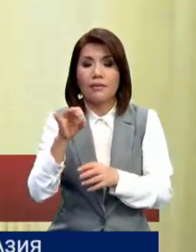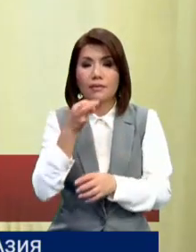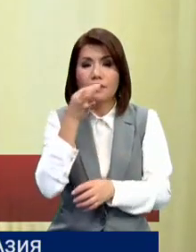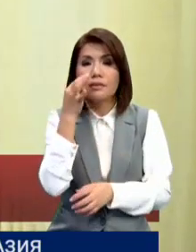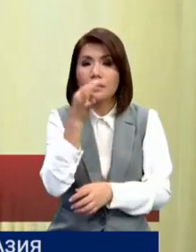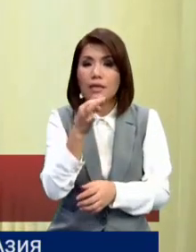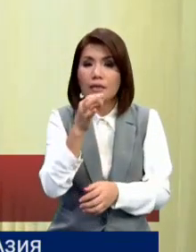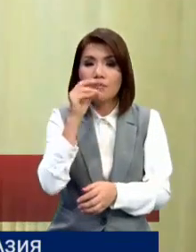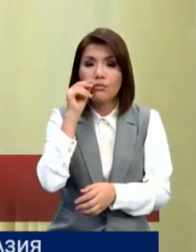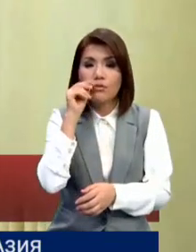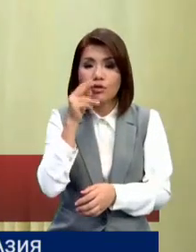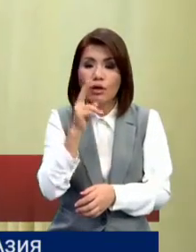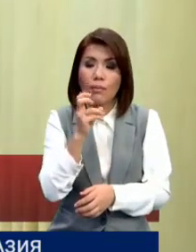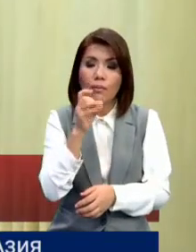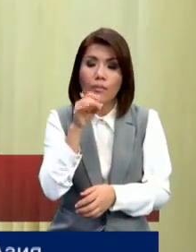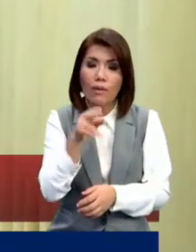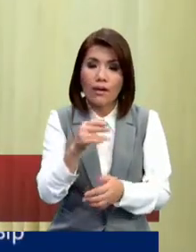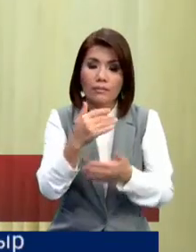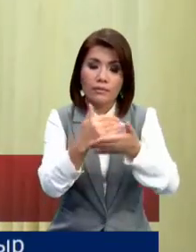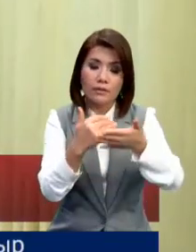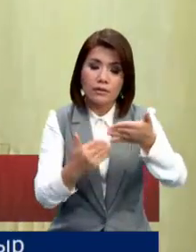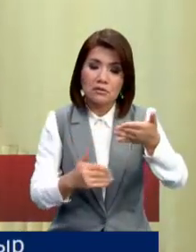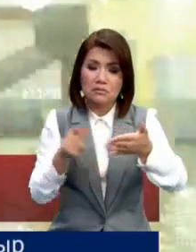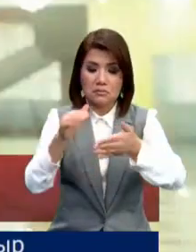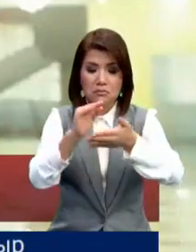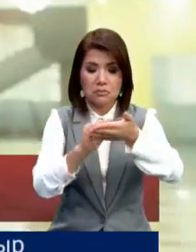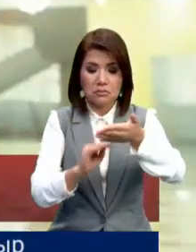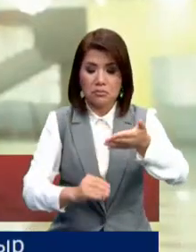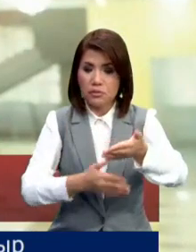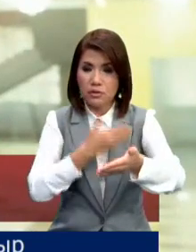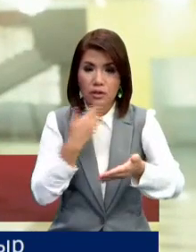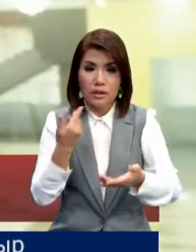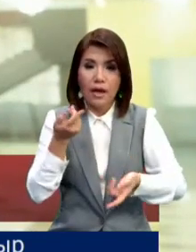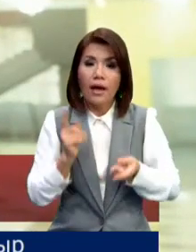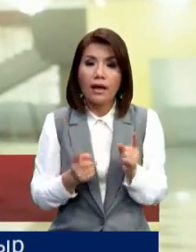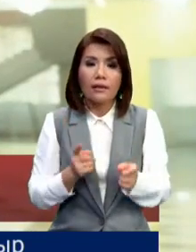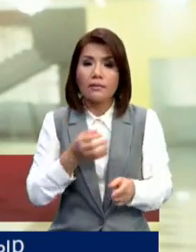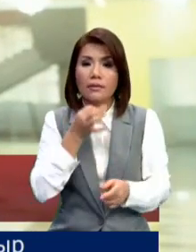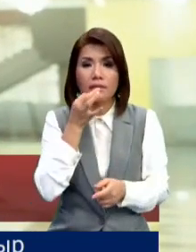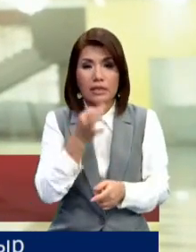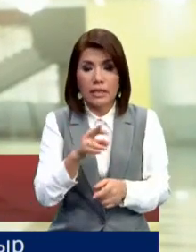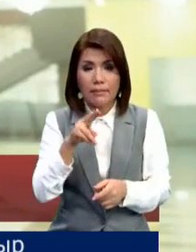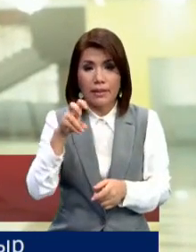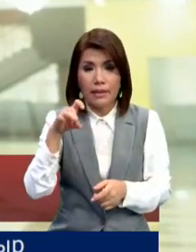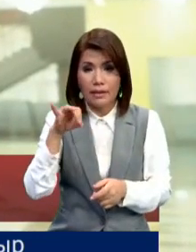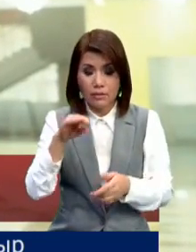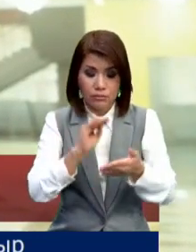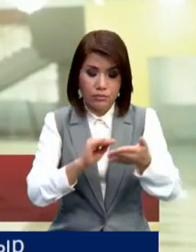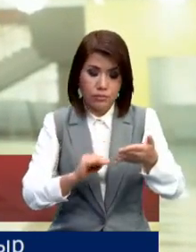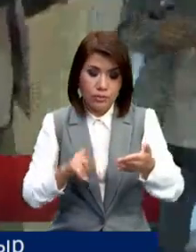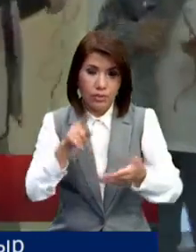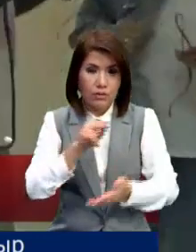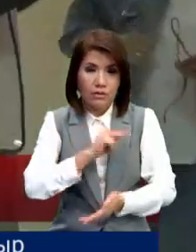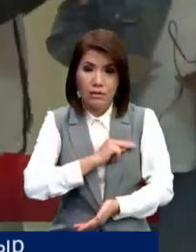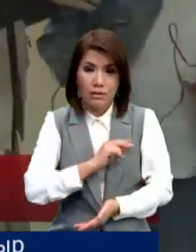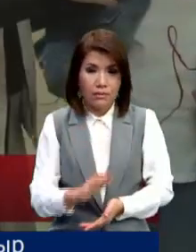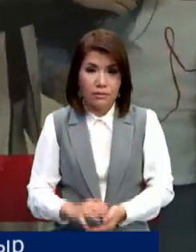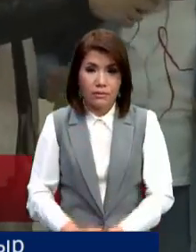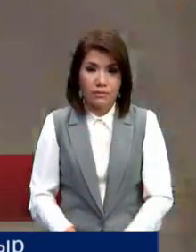таныстырған ер адам бақ өкілдеріне тізімде жоқсыңдар деп тұрып алған, ал шын мәнінде палатада мұндай адам қызмет